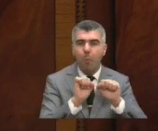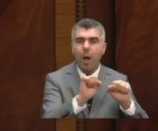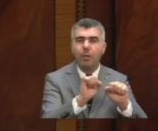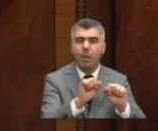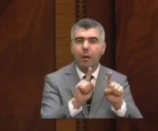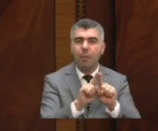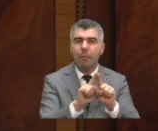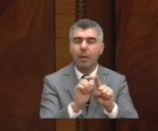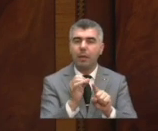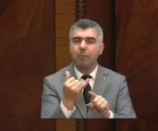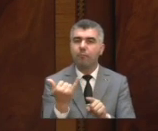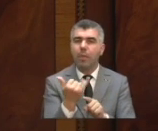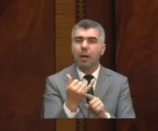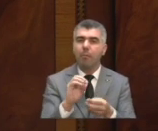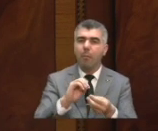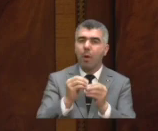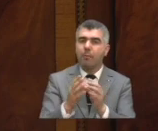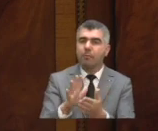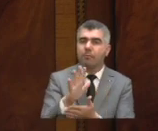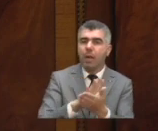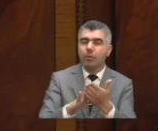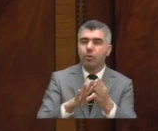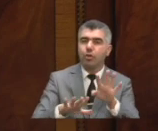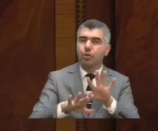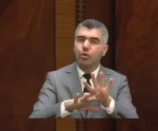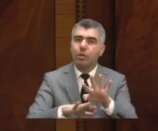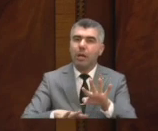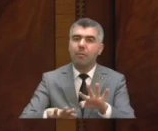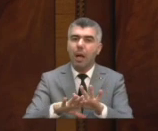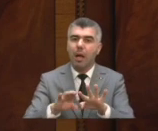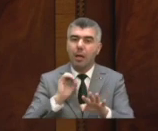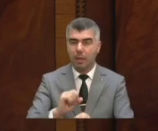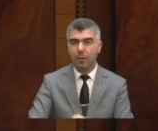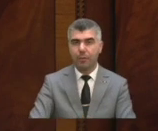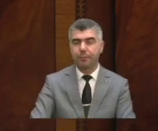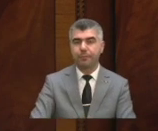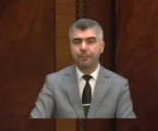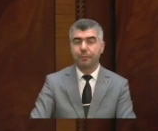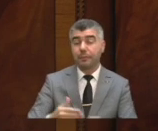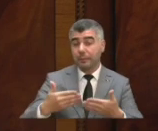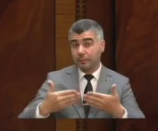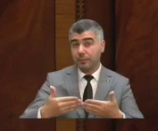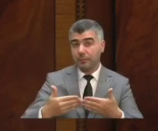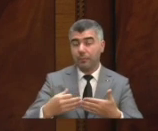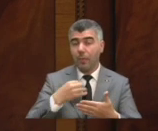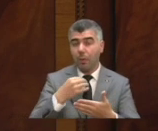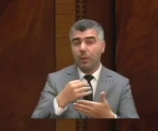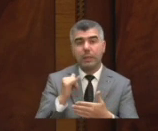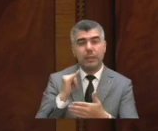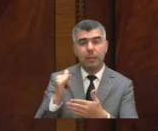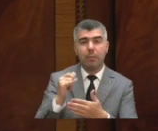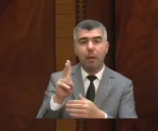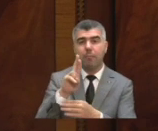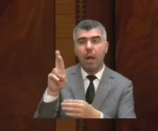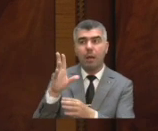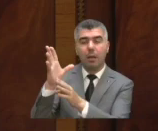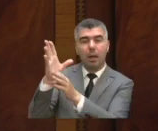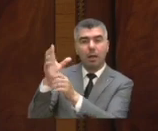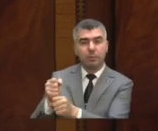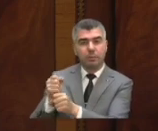الظرفيه على المستوى الاجتماعي وفي هذا الصدد وتنفيذا للتوجيهات الملكيه